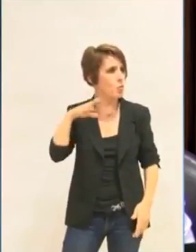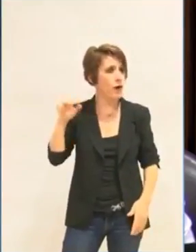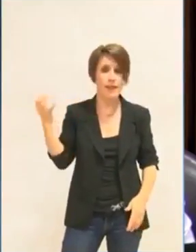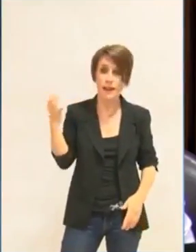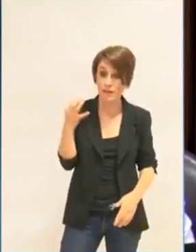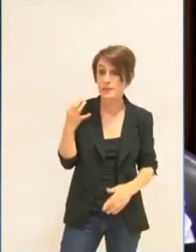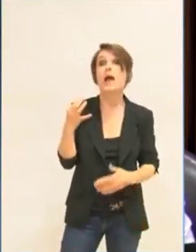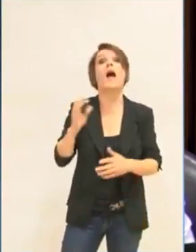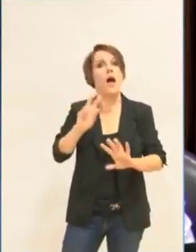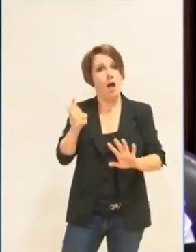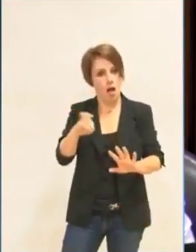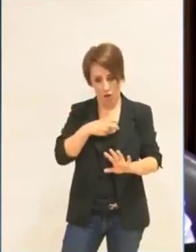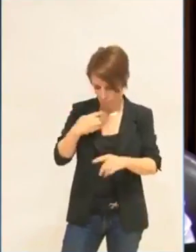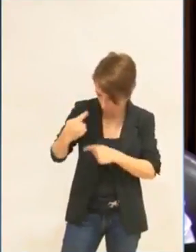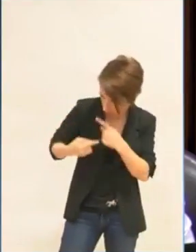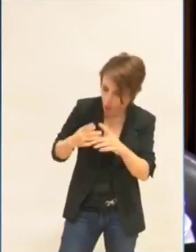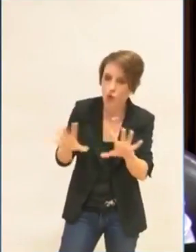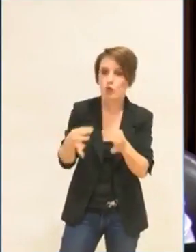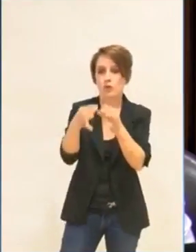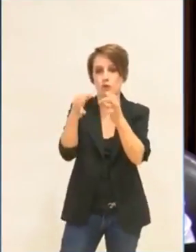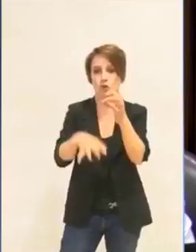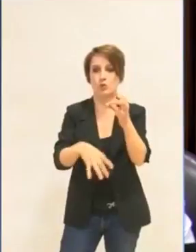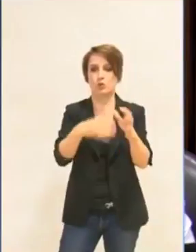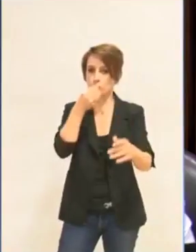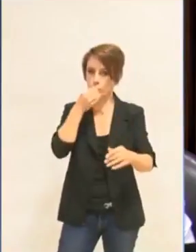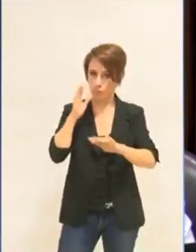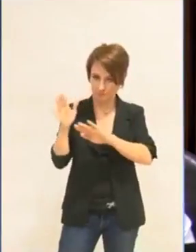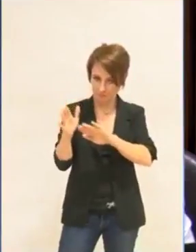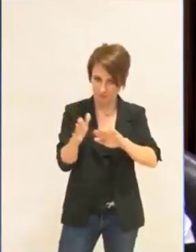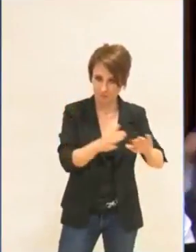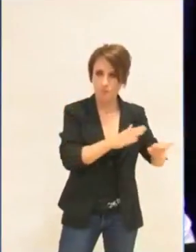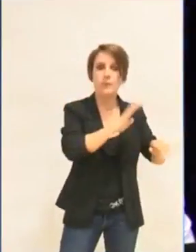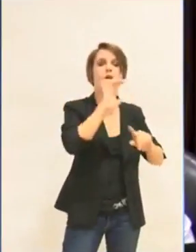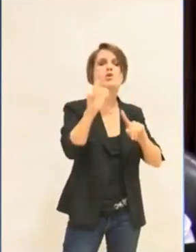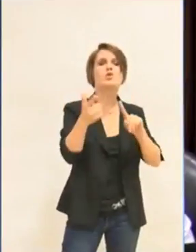nous arrivons à une solution. Sur la deuxième et Mistral,